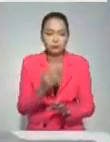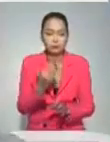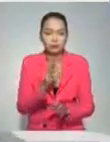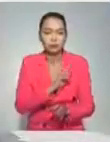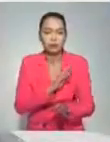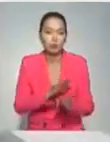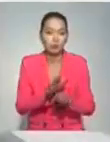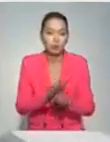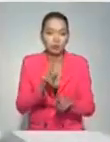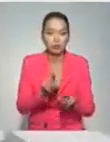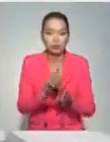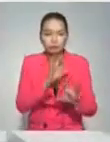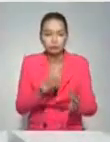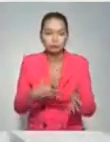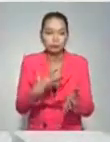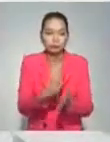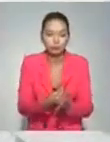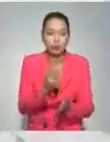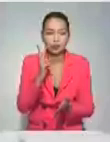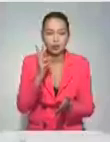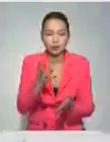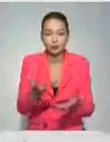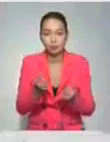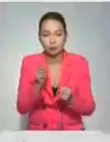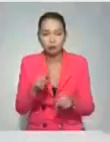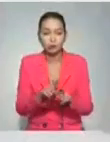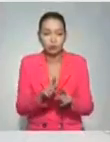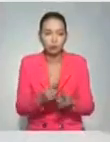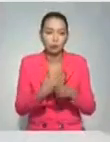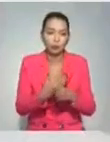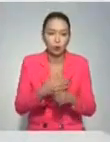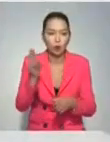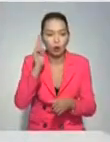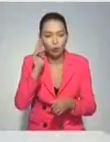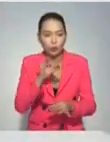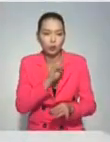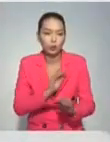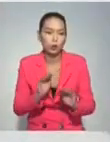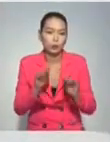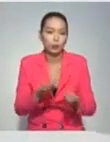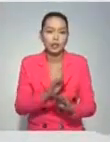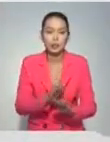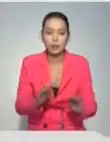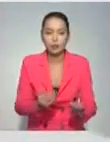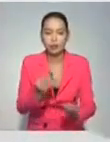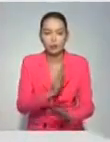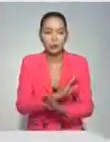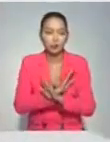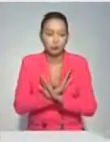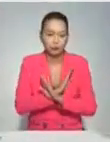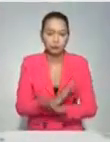Также предусмотрена выплата для приобретения жилья. Кроме того, будет оказана помощь в обучении и трудоустройстве детей погибшего.